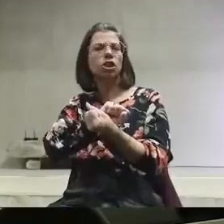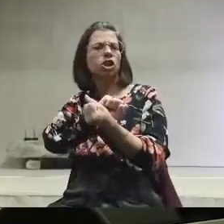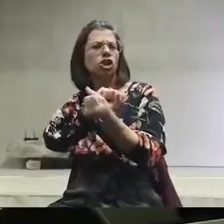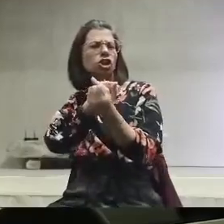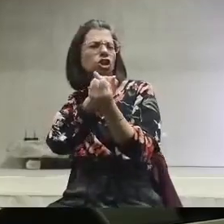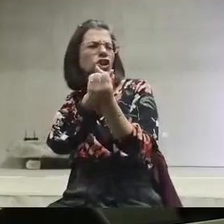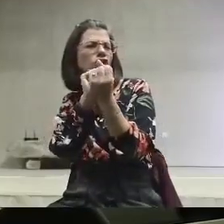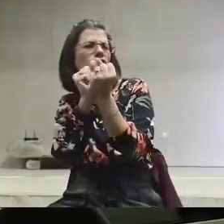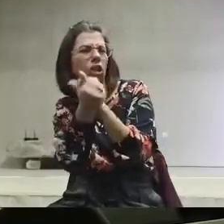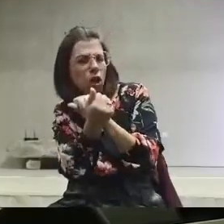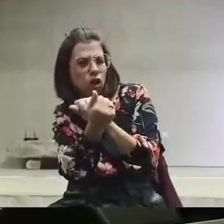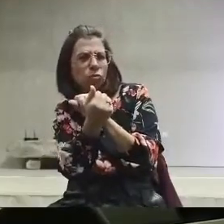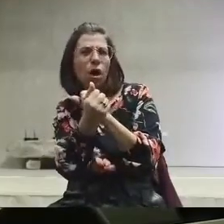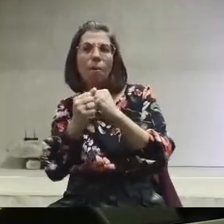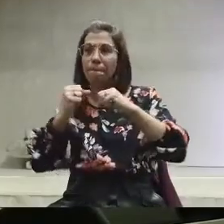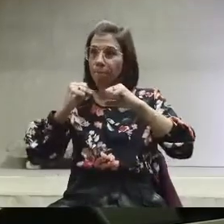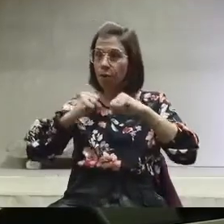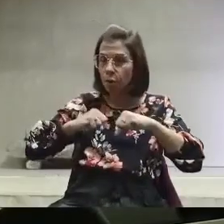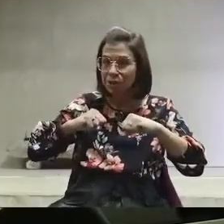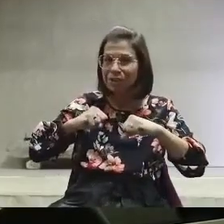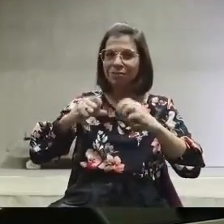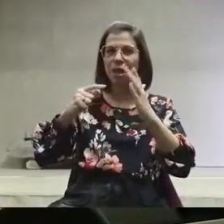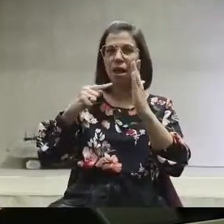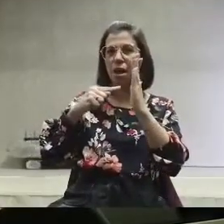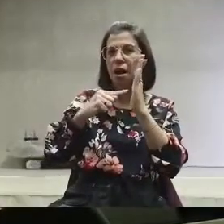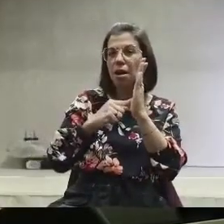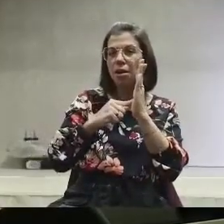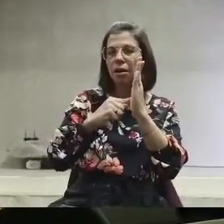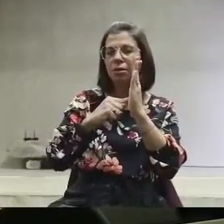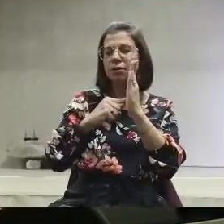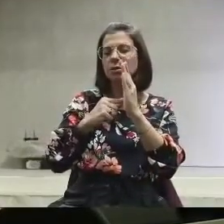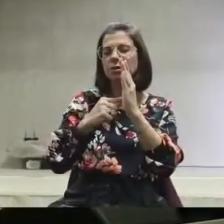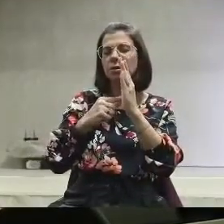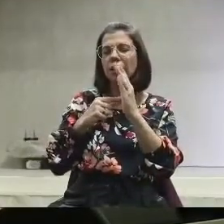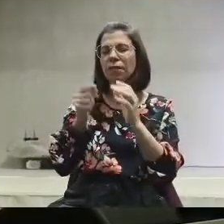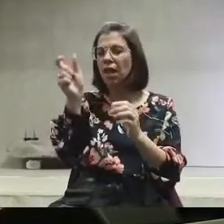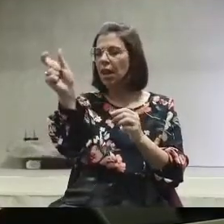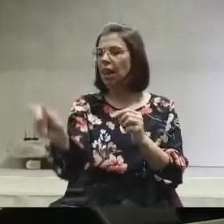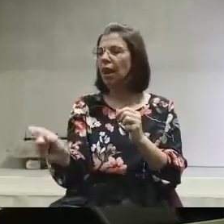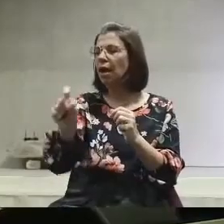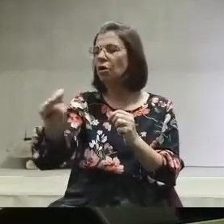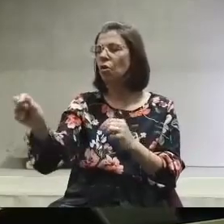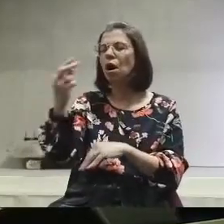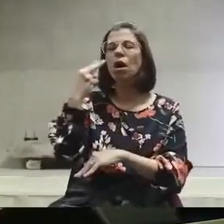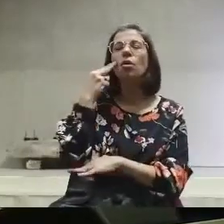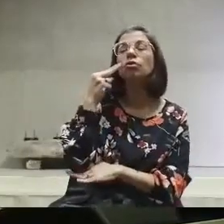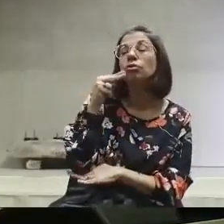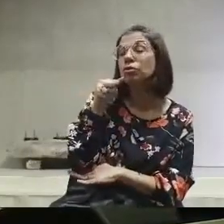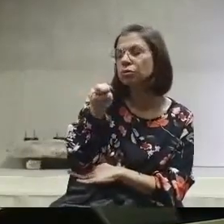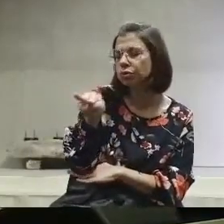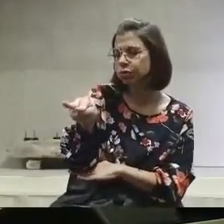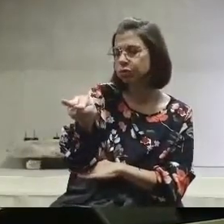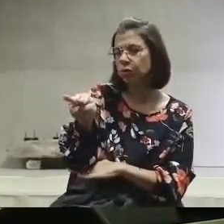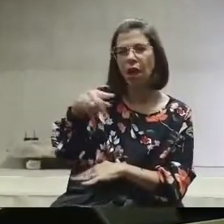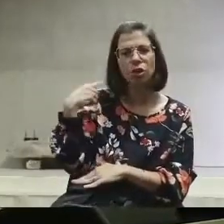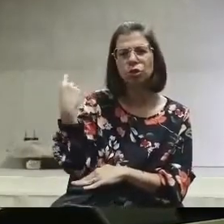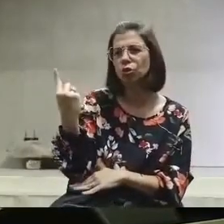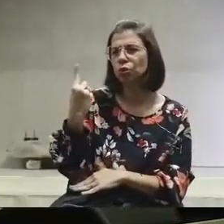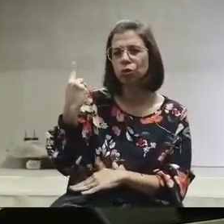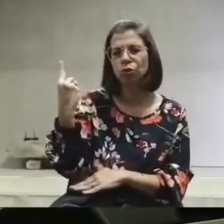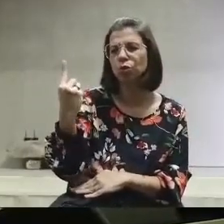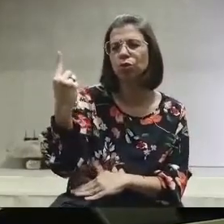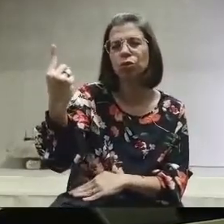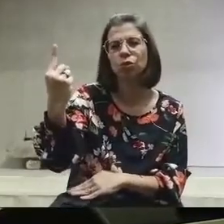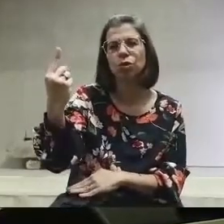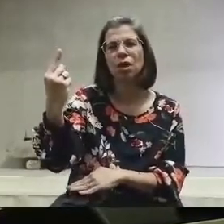continuer, tant que tu regardes à ce que Christ a accompli pour nous à la croix du Calvaire. Par son sang, nous avons été